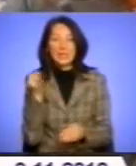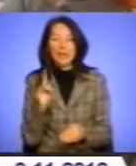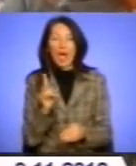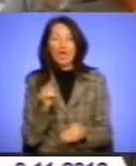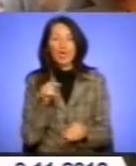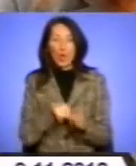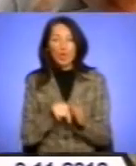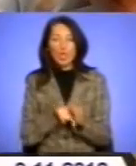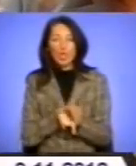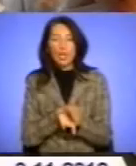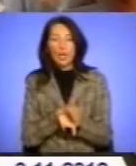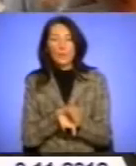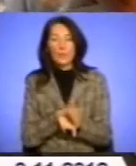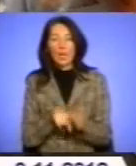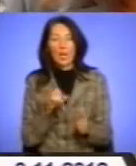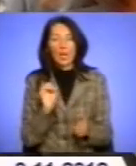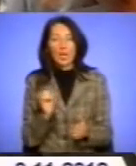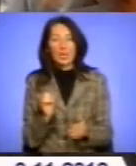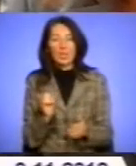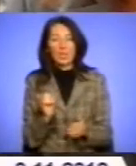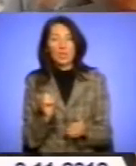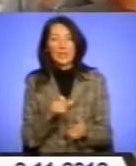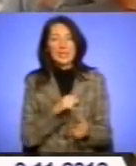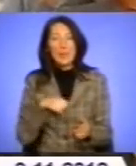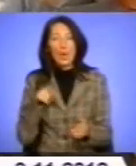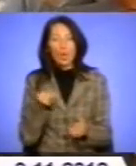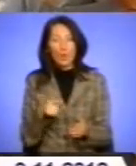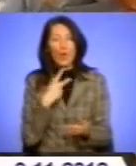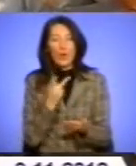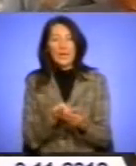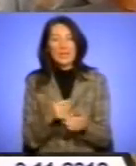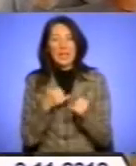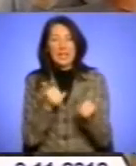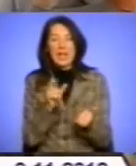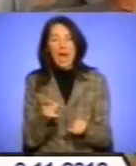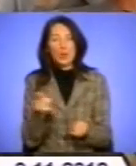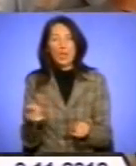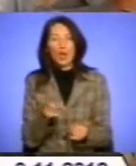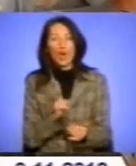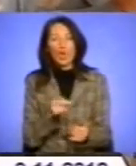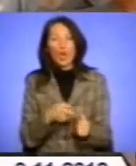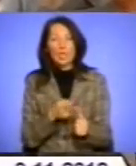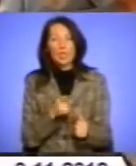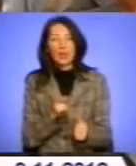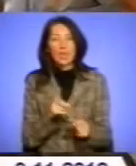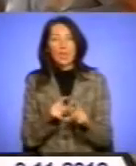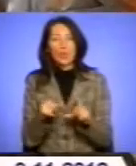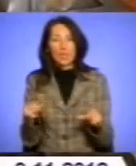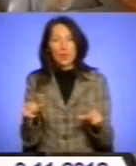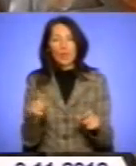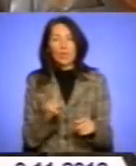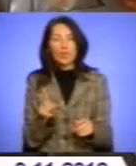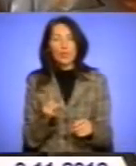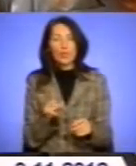ж означає. І саме тому виглядає для людей, хто називає якісь установи, що